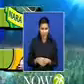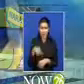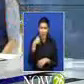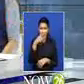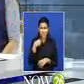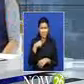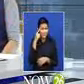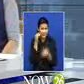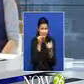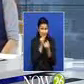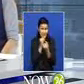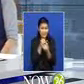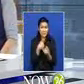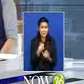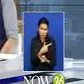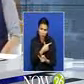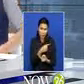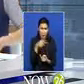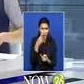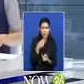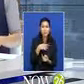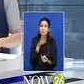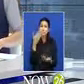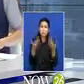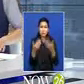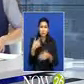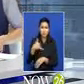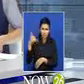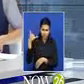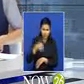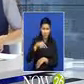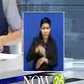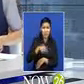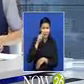นๆก็อย่าลืมติดตามกันนะคะหรือว่าใครอยากจะมาชมที่สตูดิโอนาวเนี่ยก็ได้เหมือนกันค่ะ